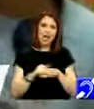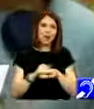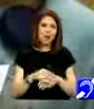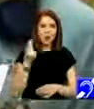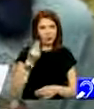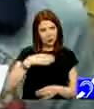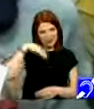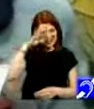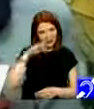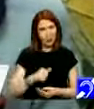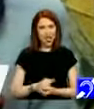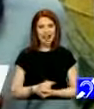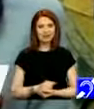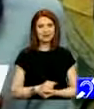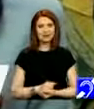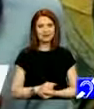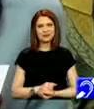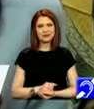Bună ziua.